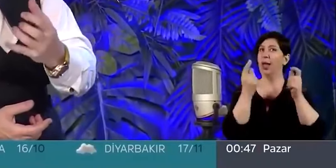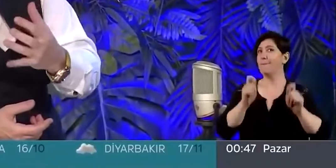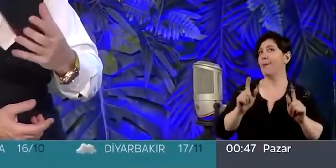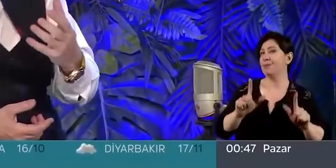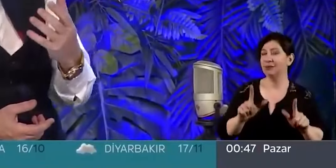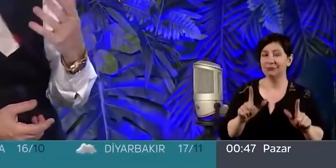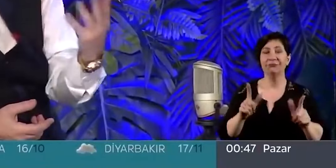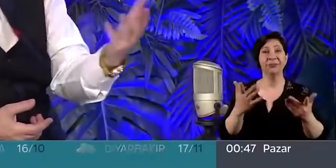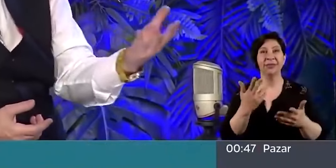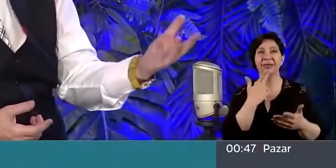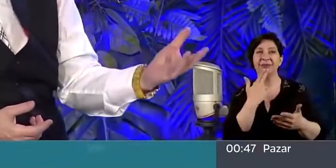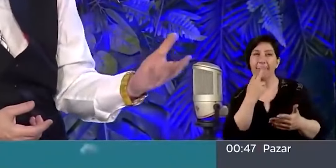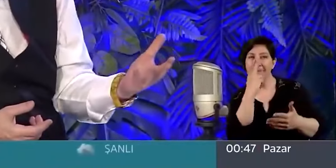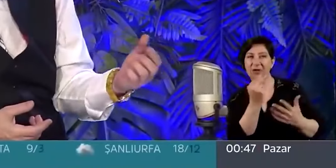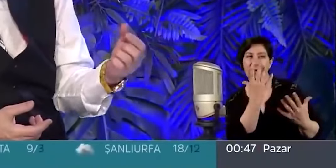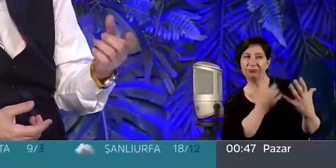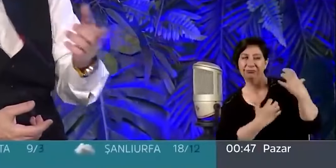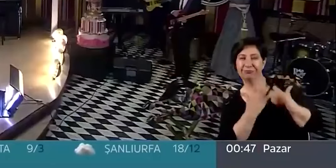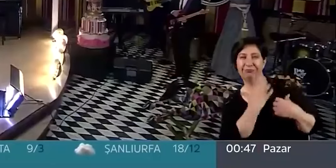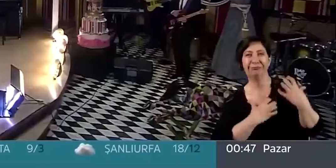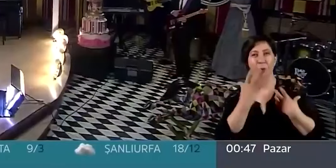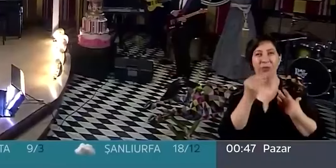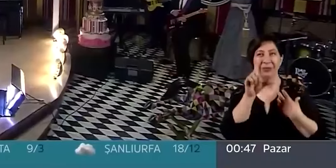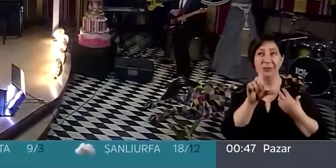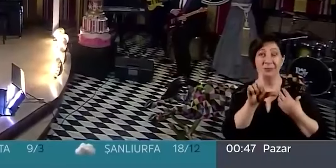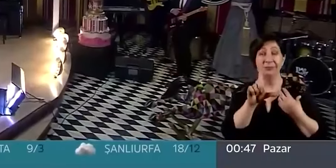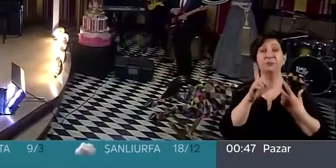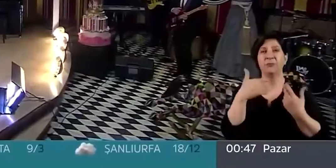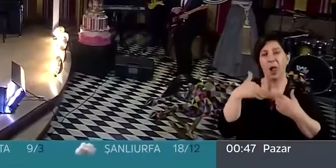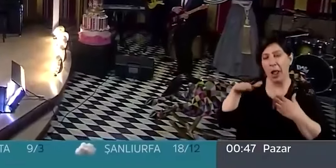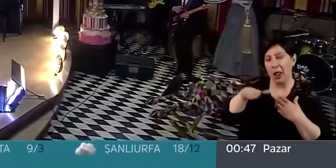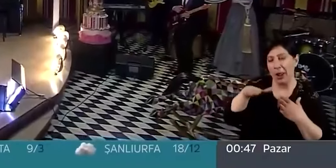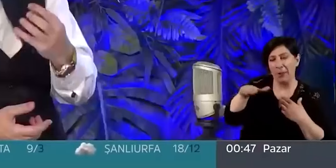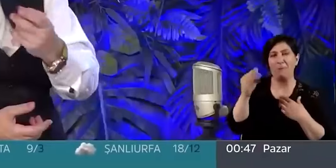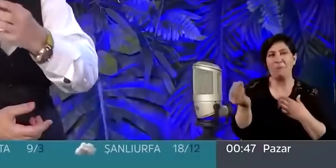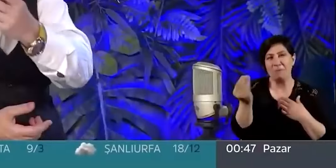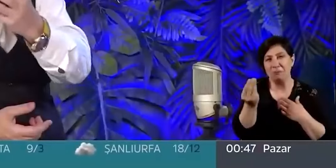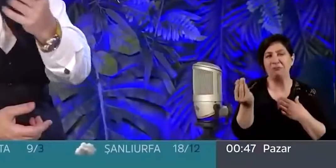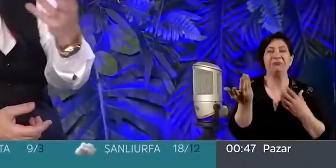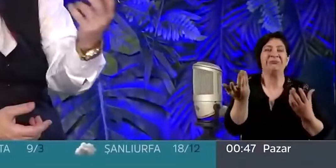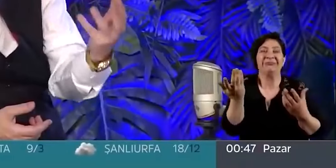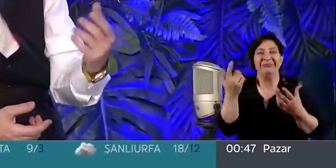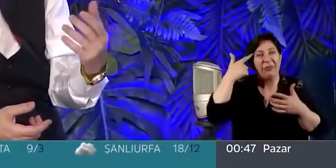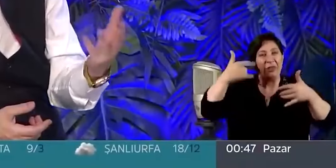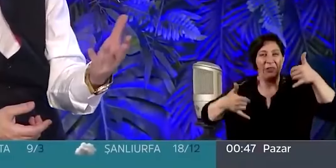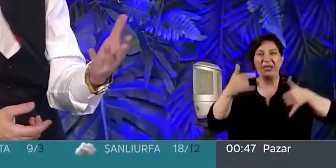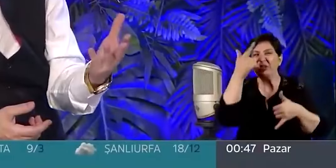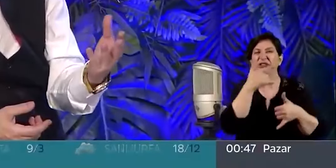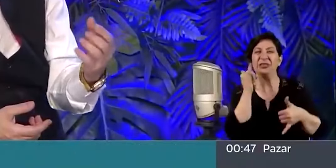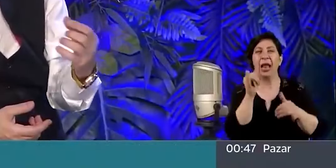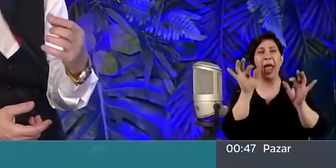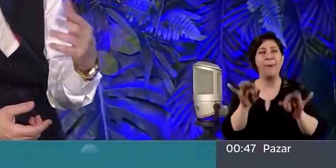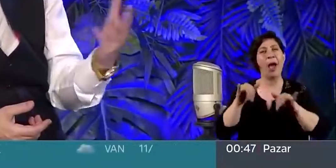da hani kızların hoşuna gidecek bir şey yapmam lazım. Bütün bizim gibi ufarak teferek tipler, bütün bu küçük çirkinler